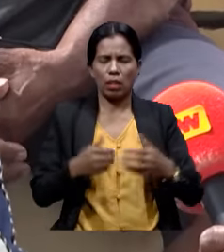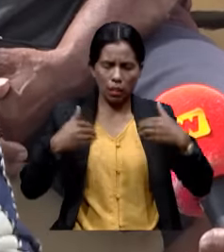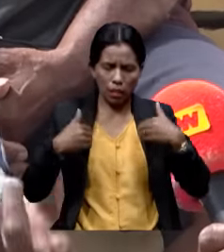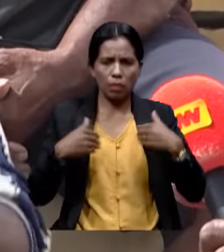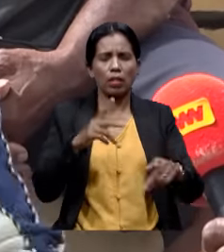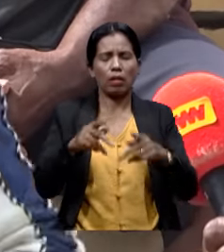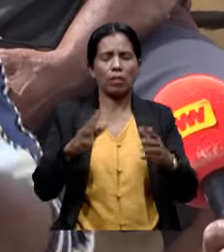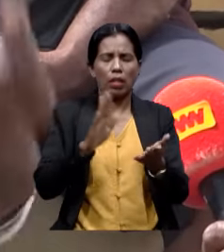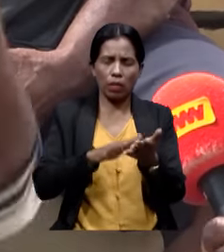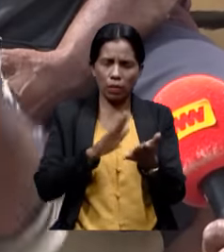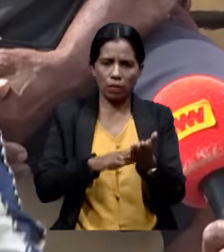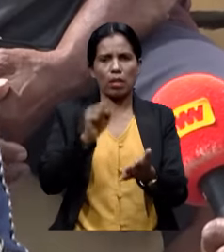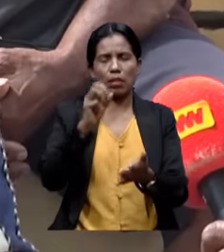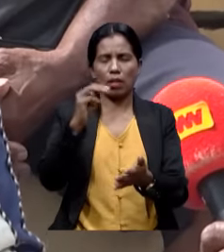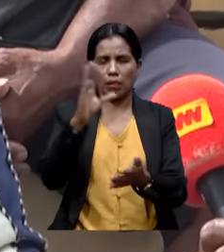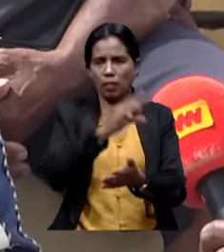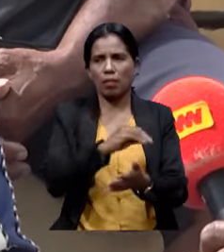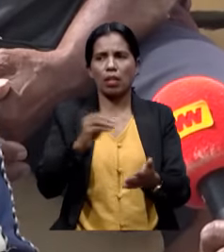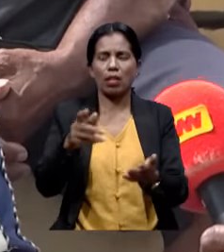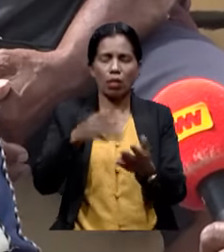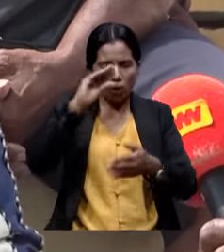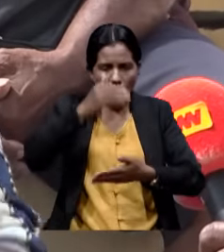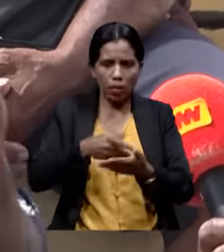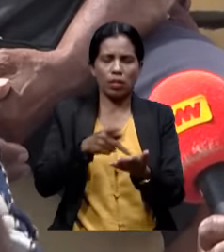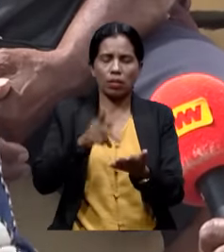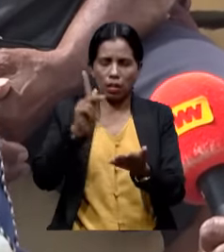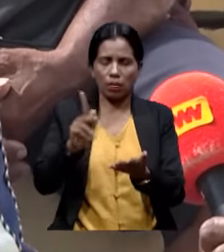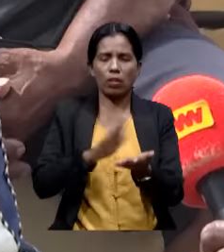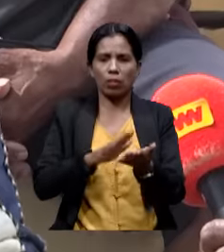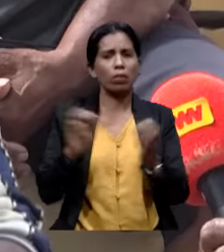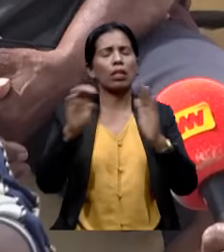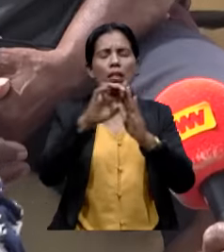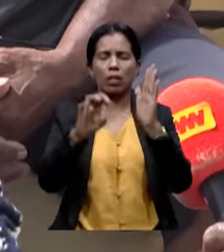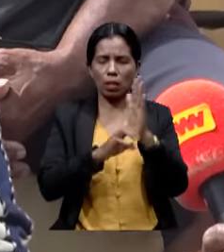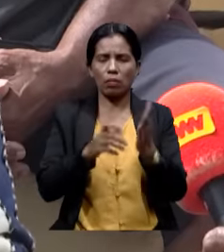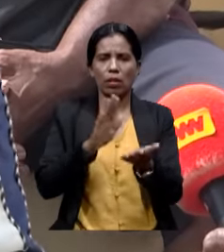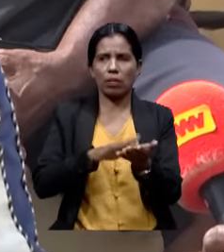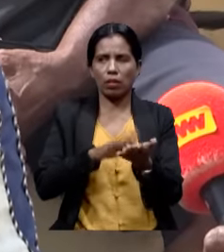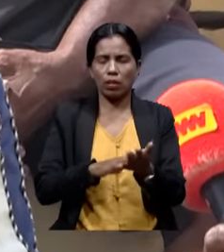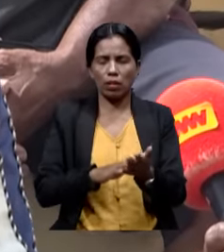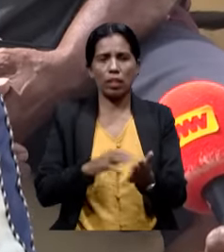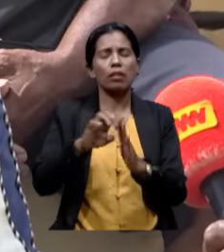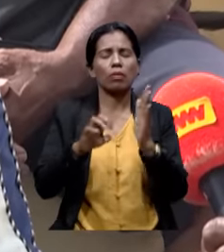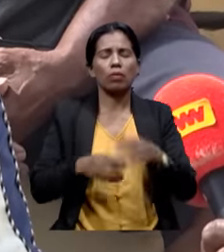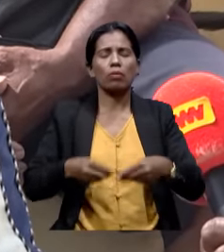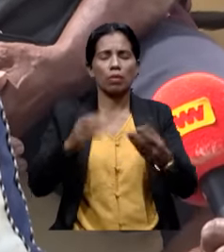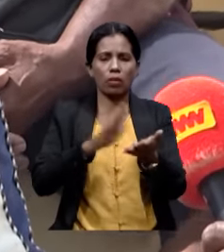balu. Husi aleba aleba ma selu ba isu. Lisensatura. Los istaru ma selu. Istaru fo bolu sustenu na hariba ni familia.